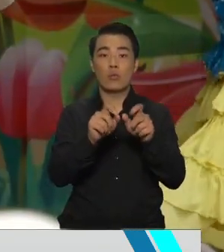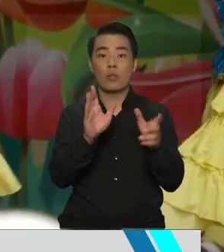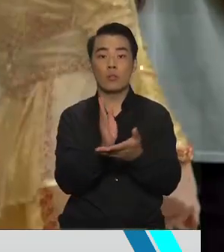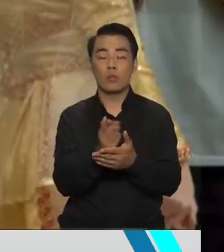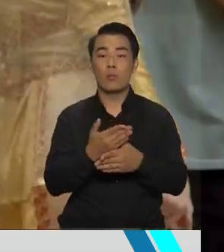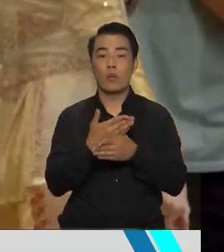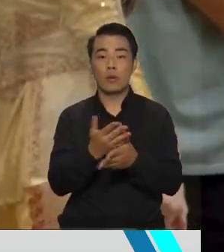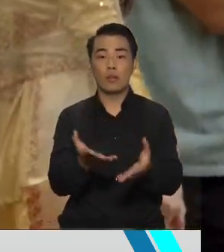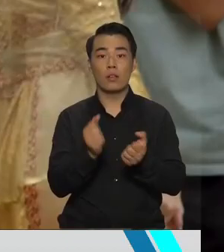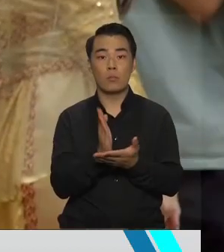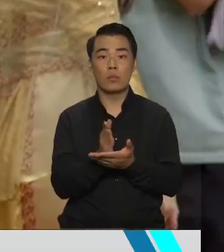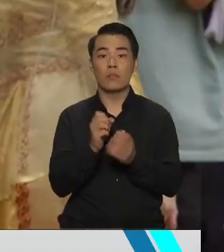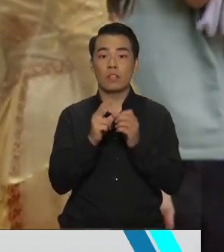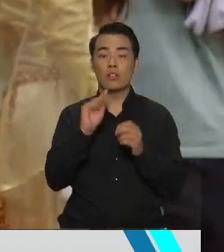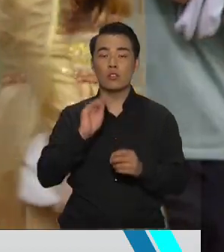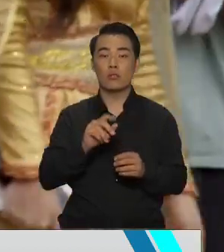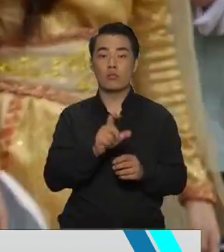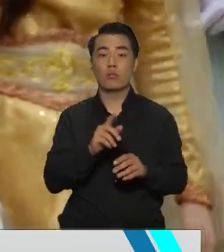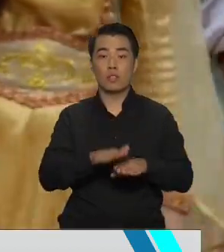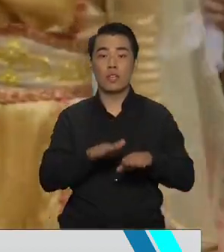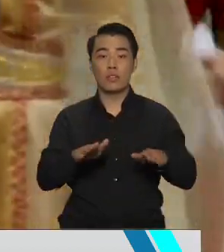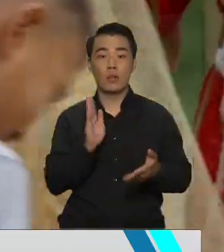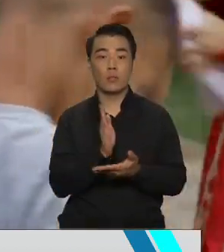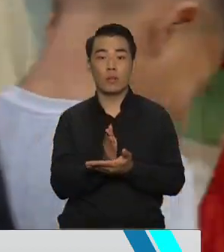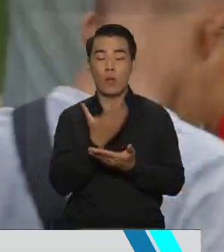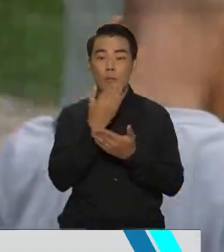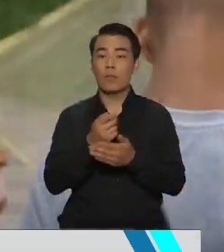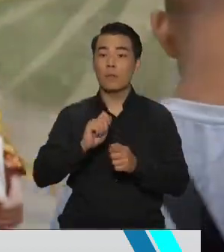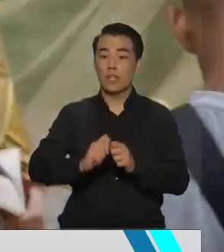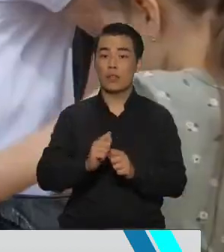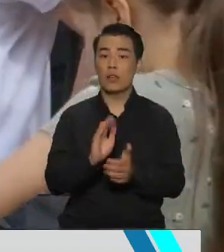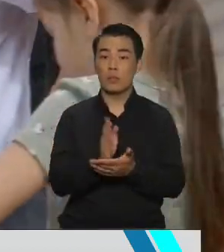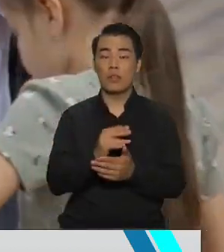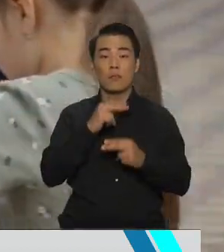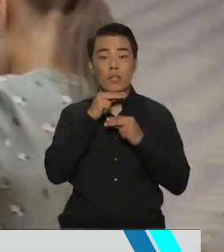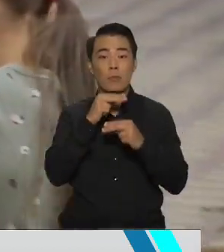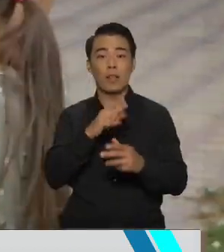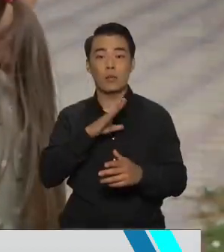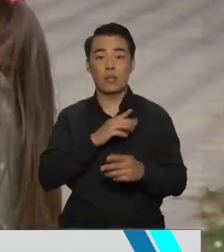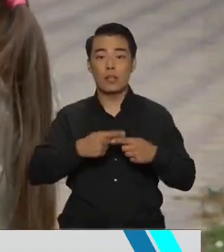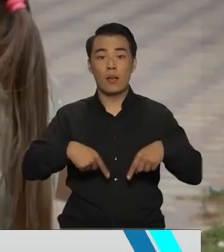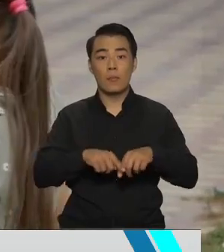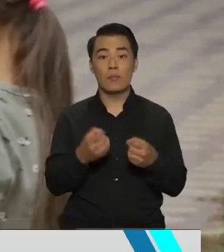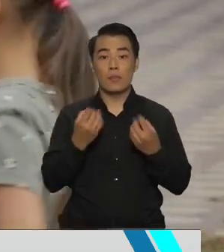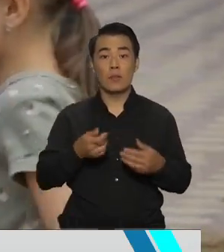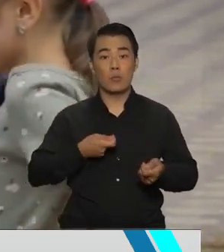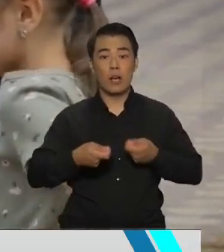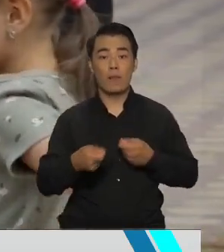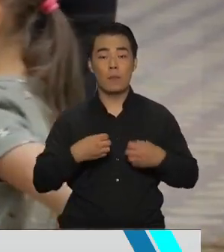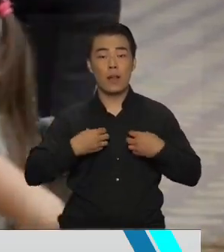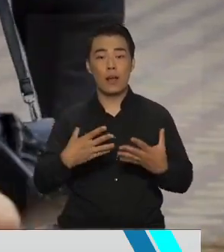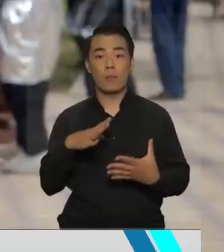получат около 12 тысяч школьников, в том числе за счет спонсоров. Особое внимание организаторы праздника уделили